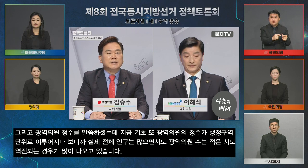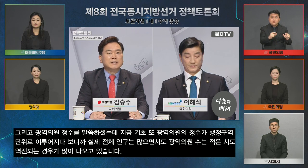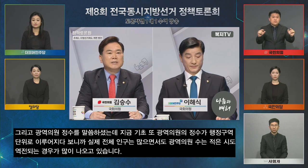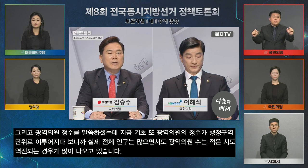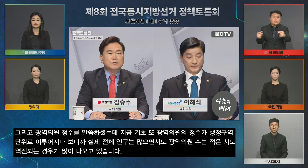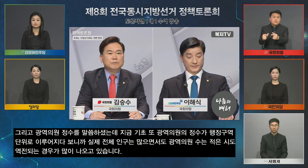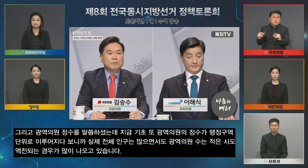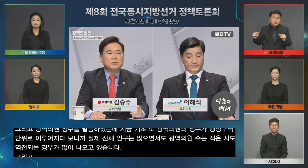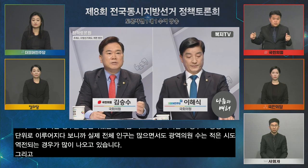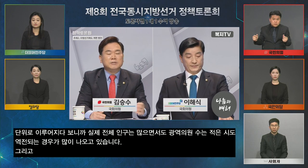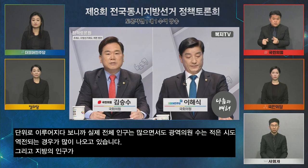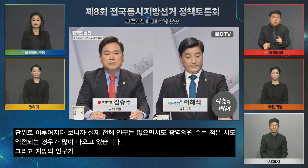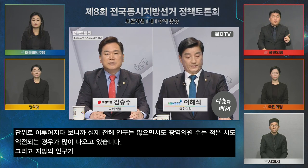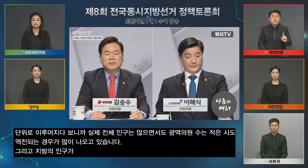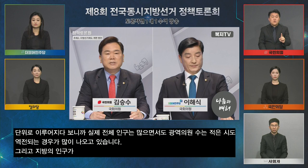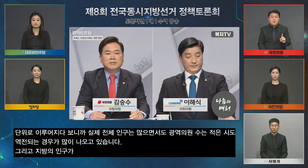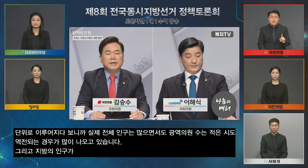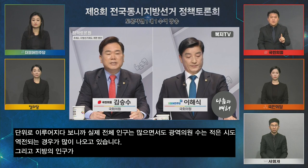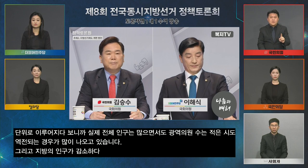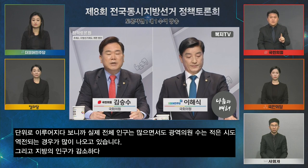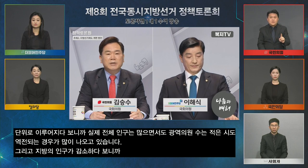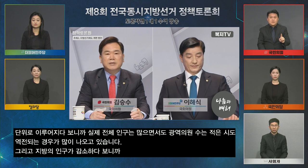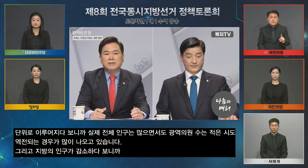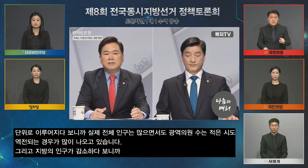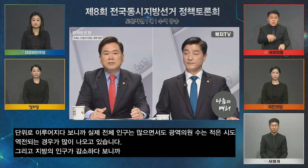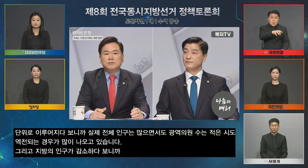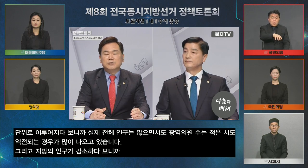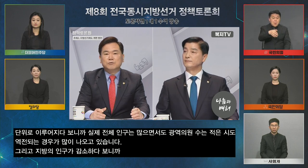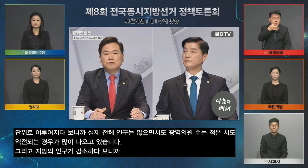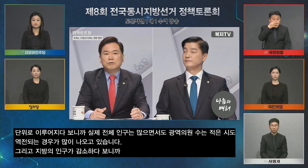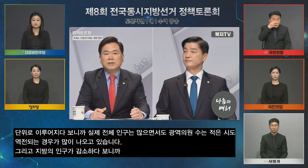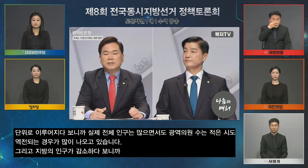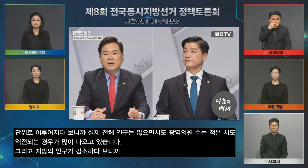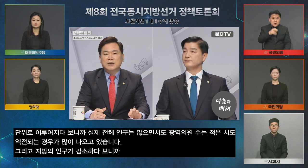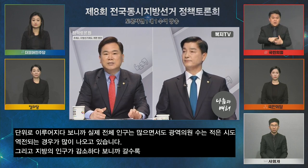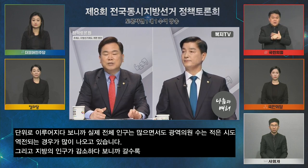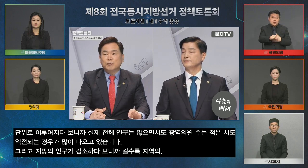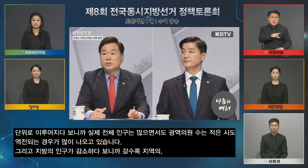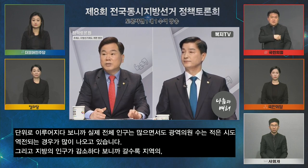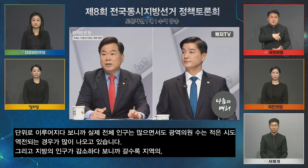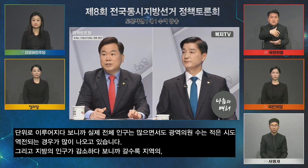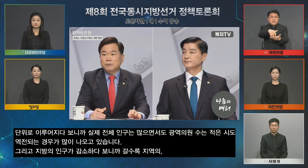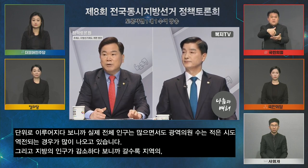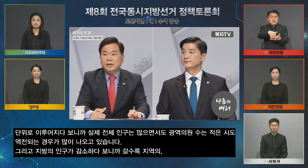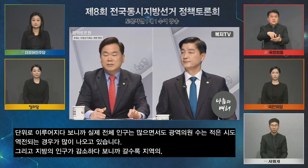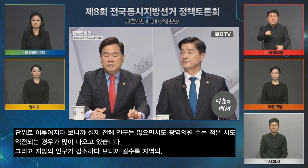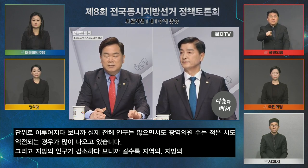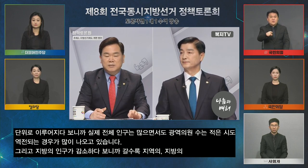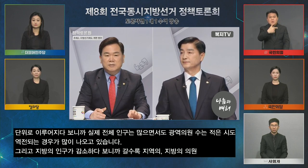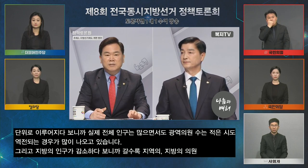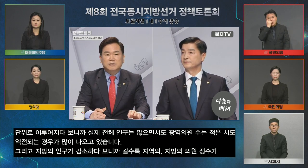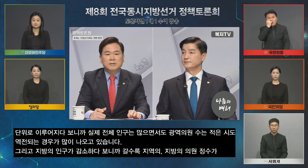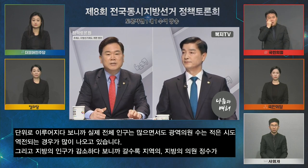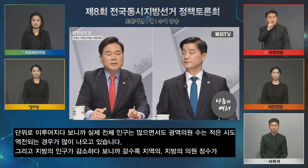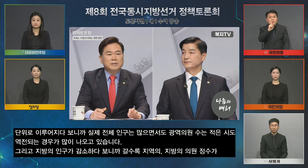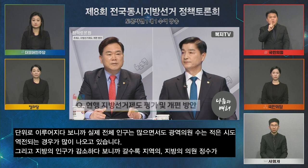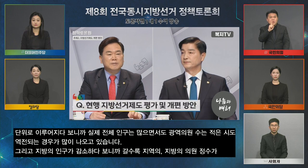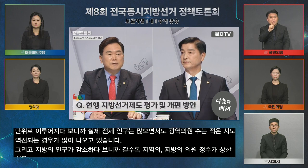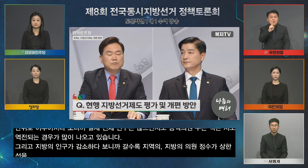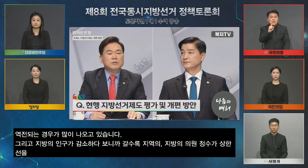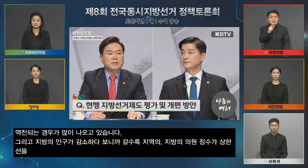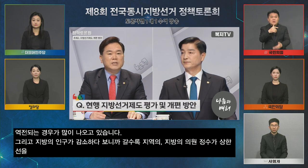갈수록 지역의 지방의 의원 정수가 상한선을 못 지켜가지고 하한선이 떨어져서